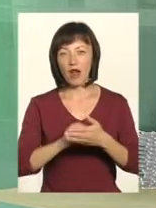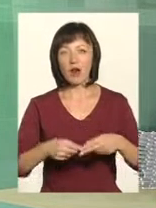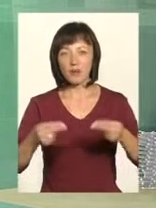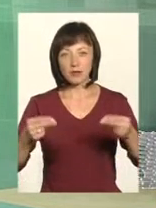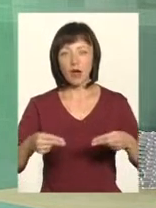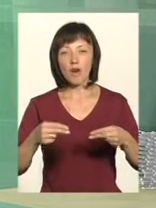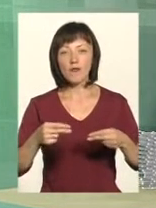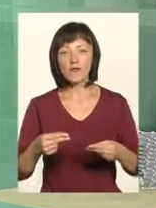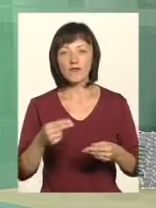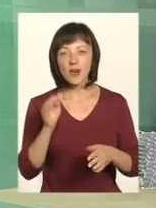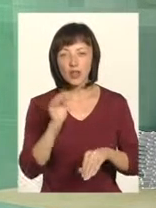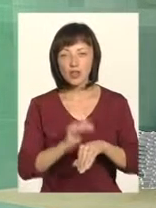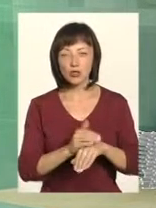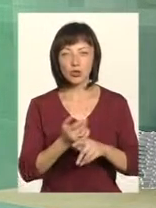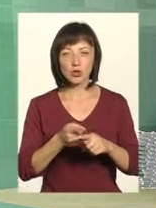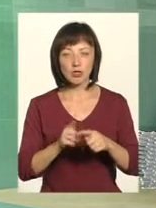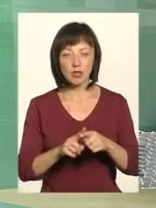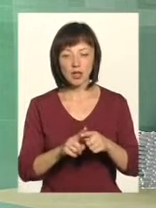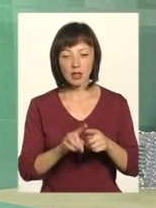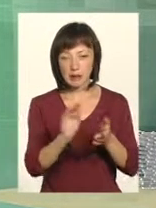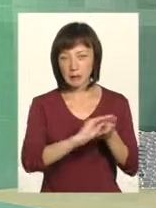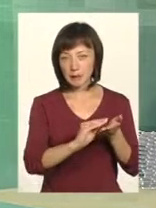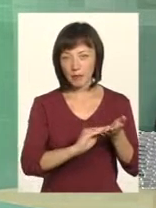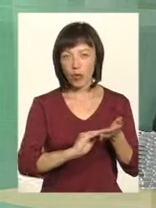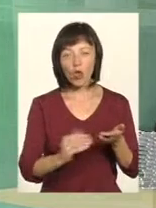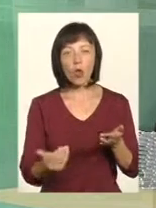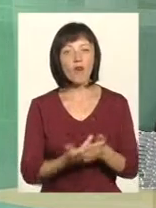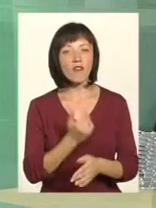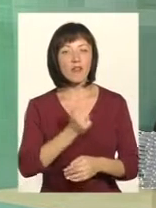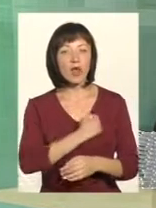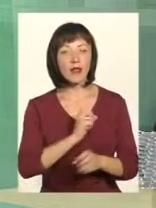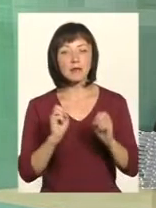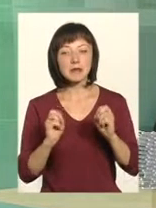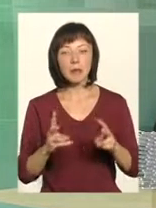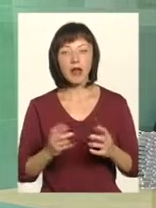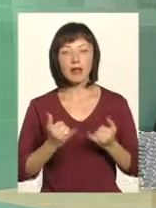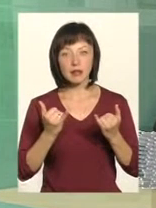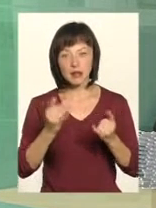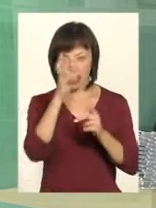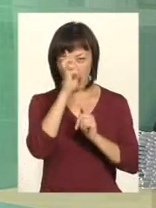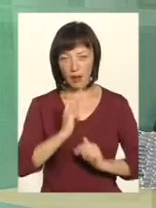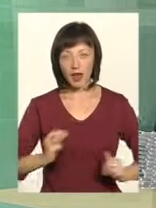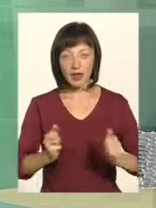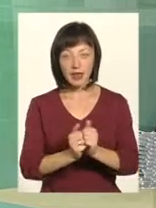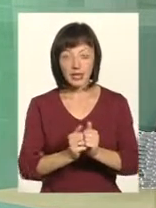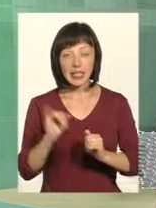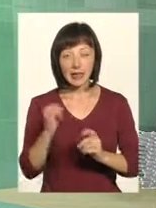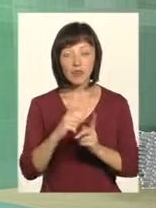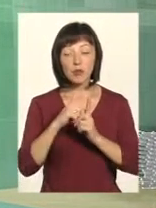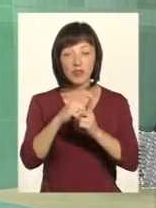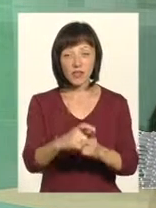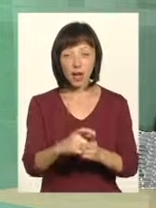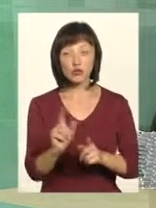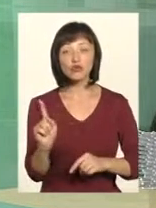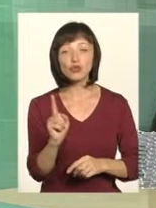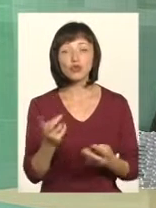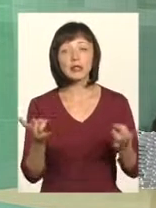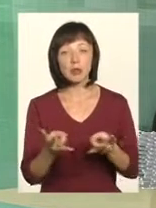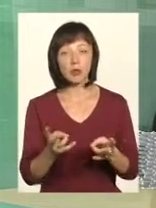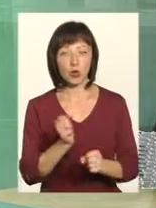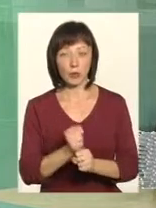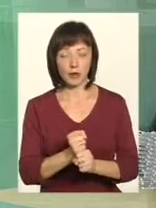нові небезпеки, воєнні небезпеки для країни і дає відповідь на те, що треба